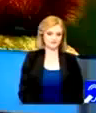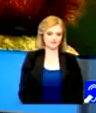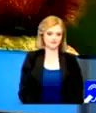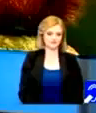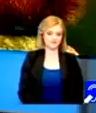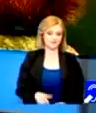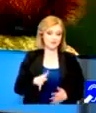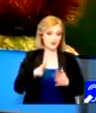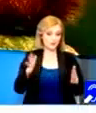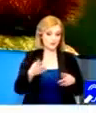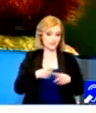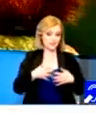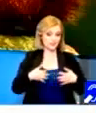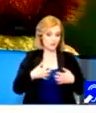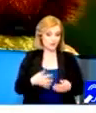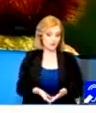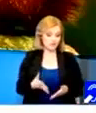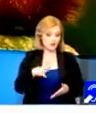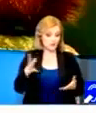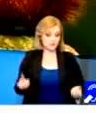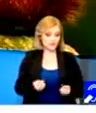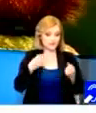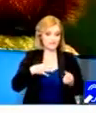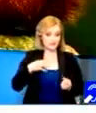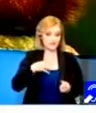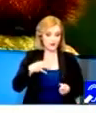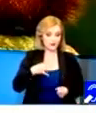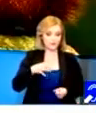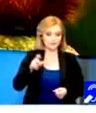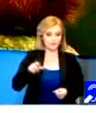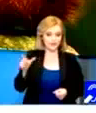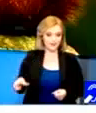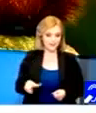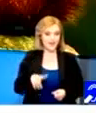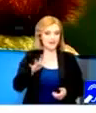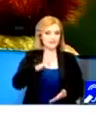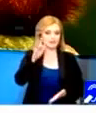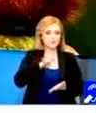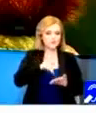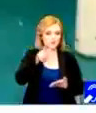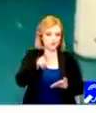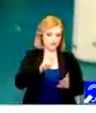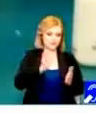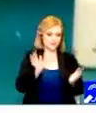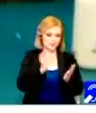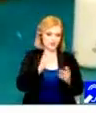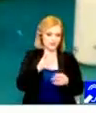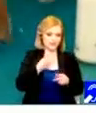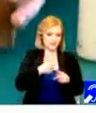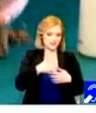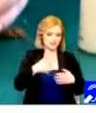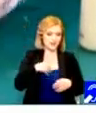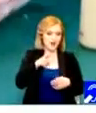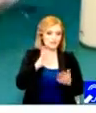Mai mulți pui de veveriță fără adăpost au fost salvați de voluntarii de la un centru pentru protecția animalelor din Polonia. Micile vietăți au fost